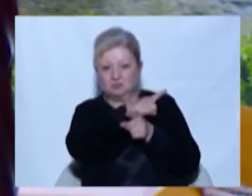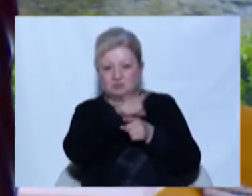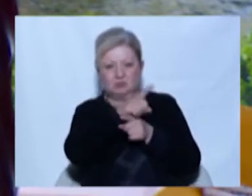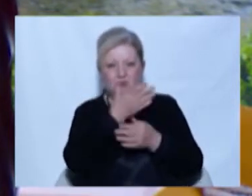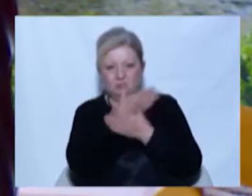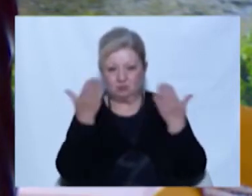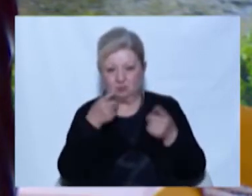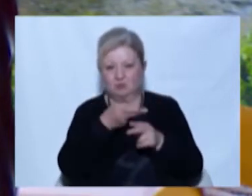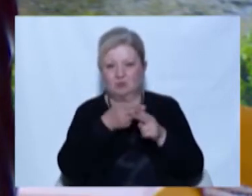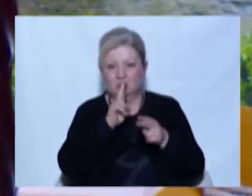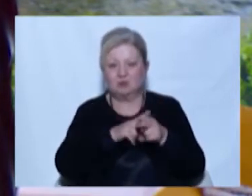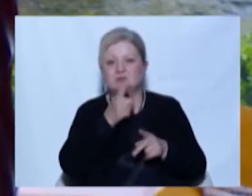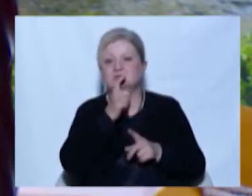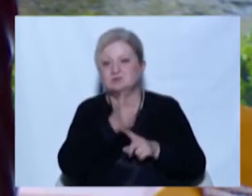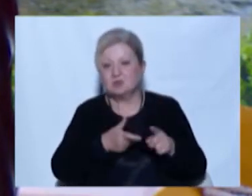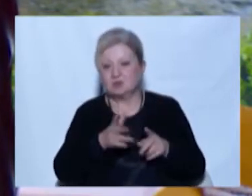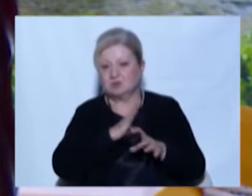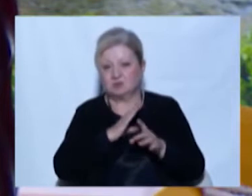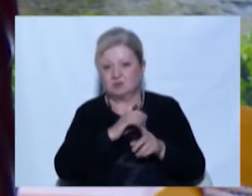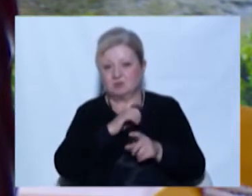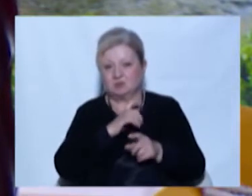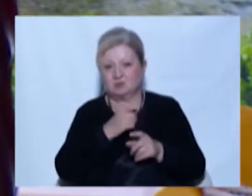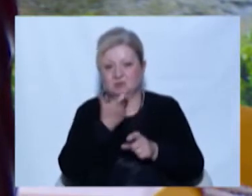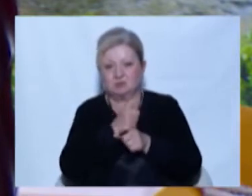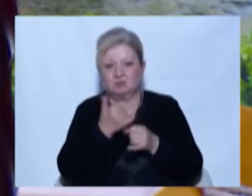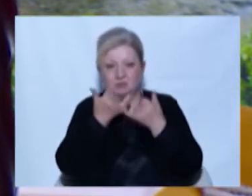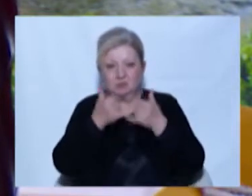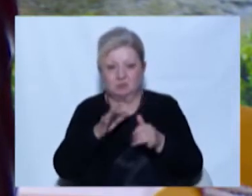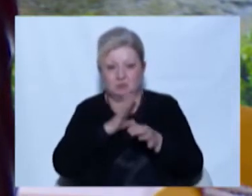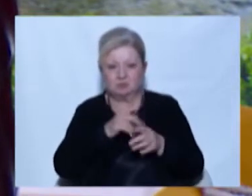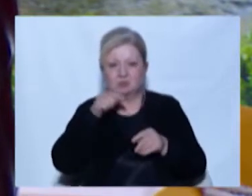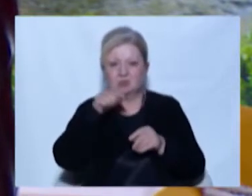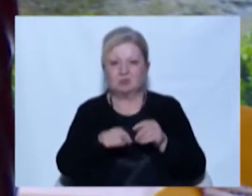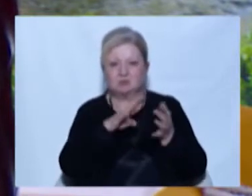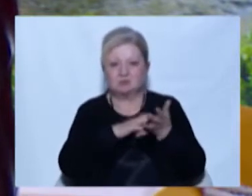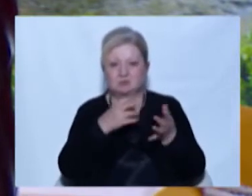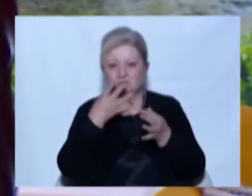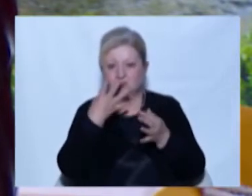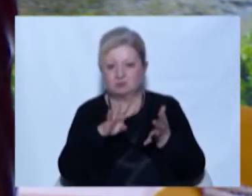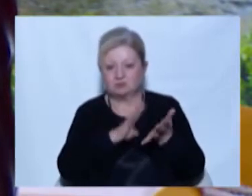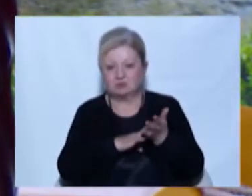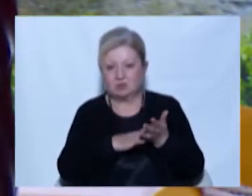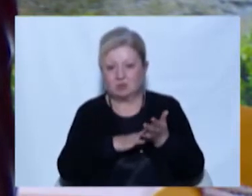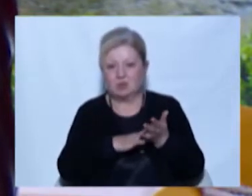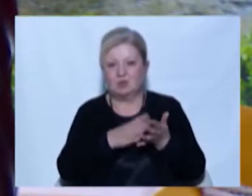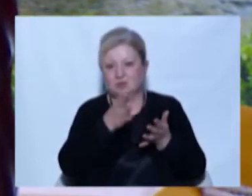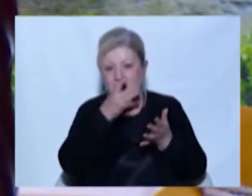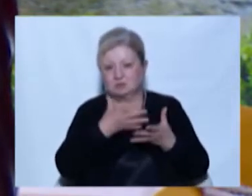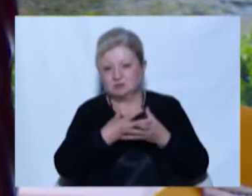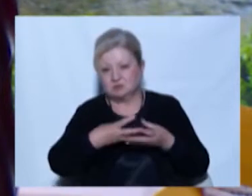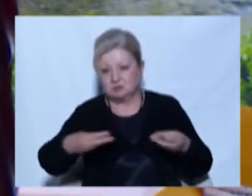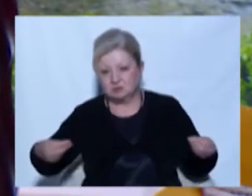სრულიად სტალინისათვის მოულოდნელი აღმოჩნდა. Სადღაც 1949 წლის გაზაფხულისათვის